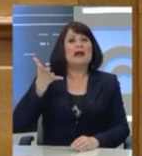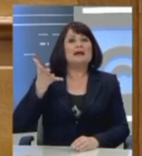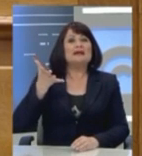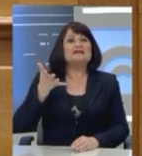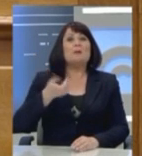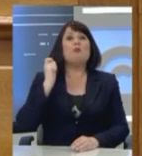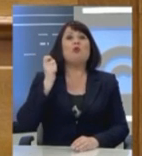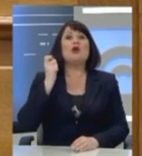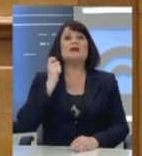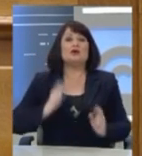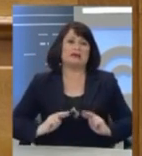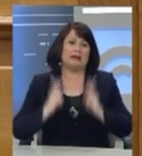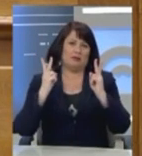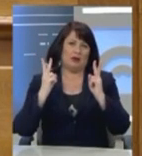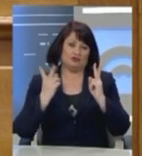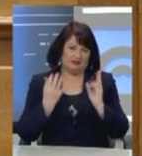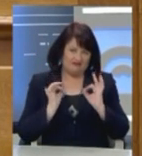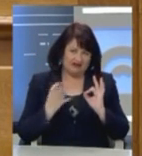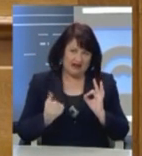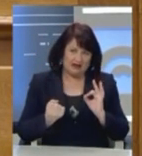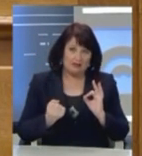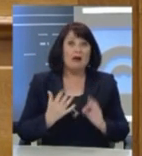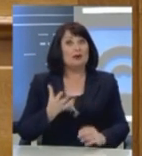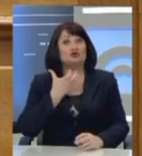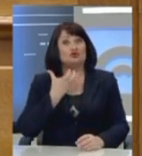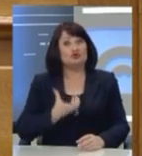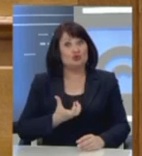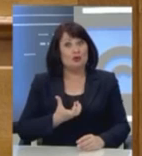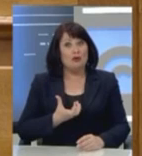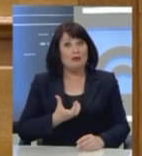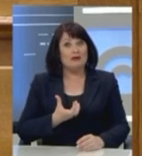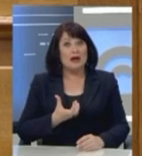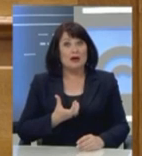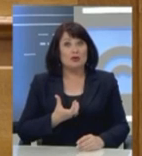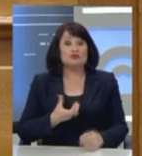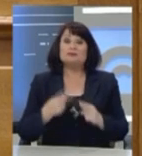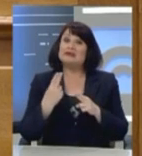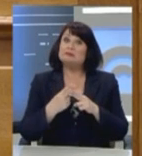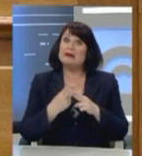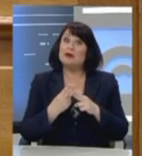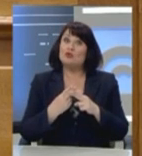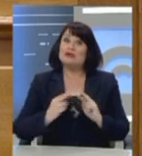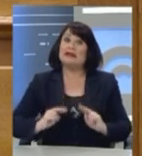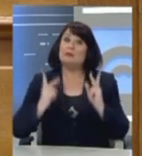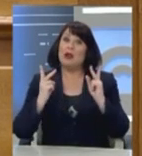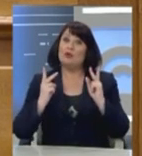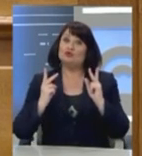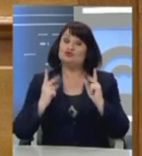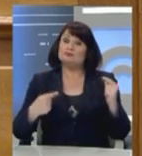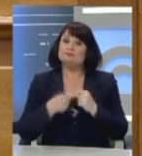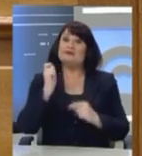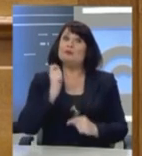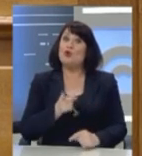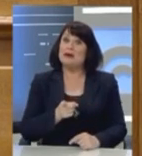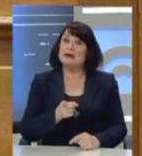πολιτικός αντίπαλος, αλλά ένας σοβαρός και υπολογίσιμος πολιτικός αντίπαλος, ως